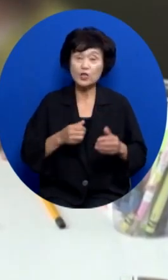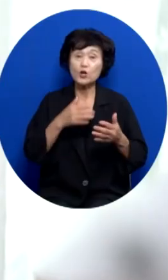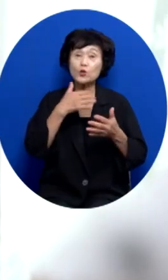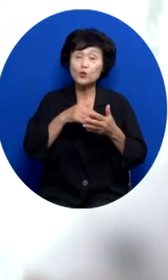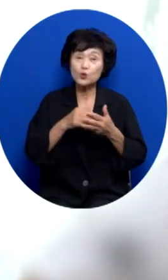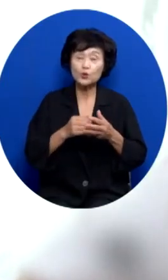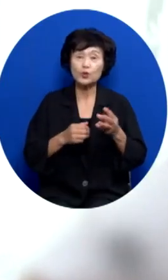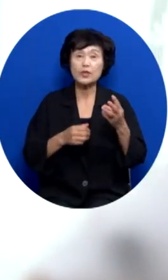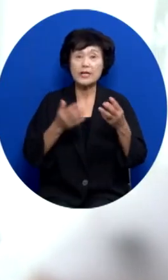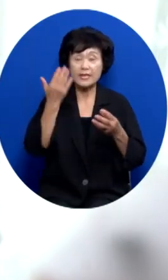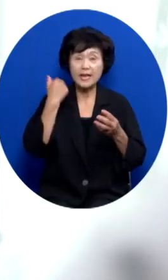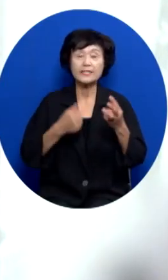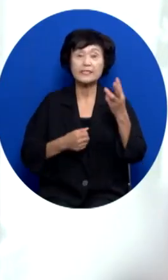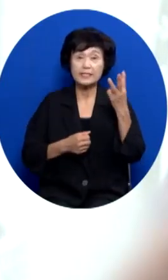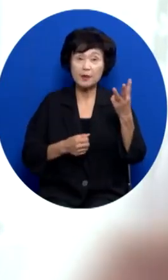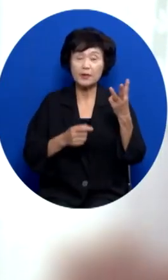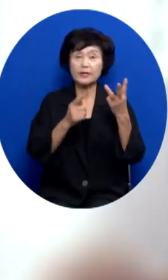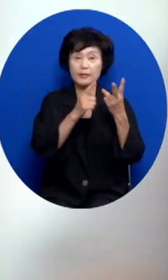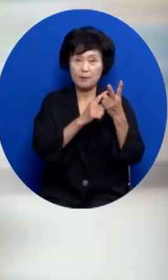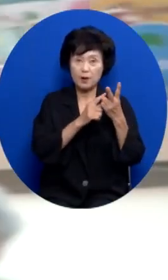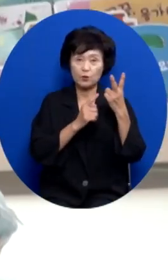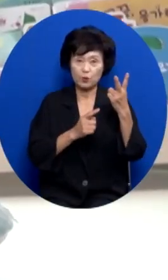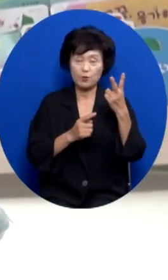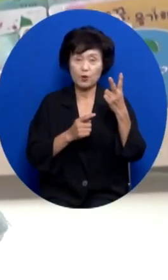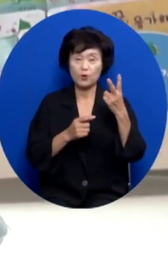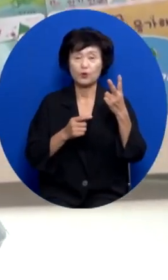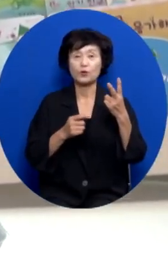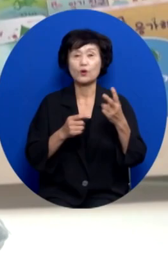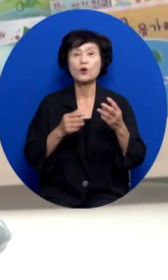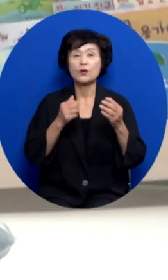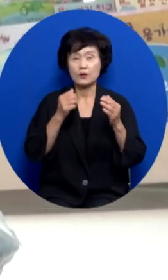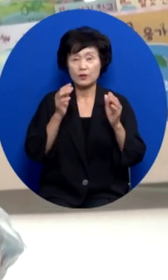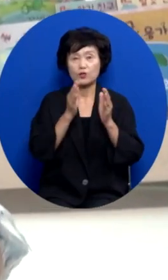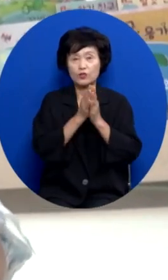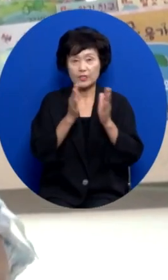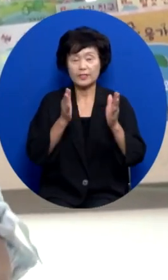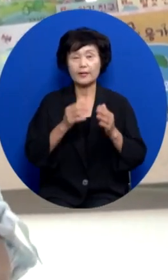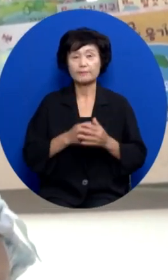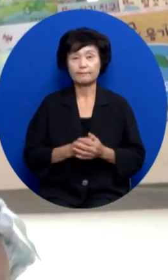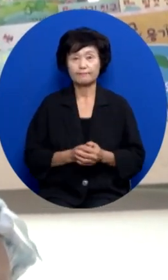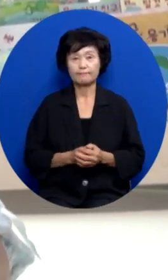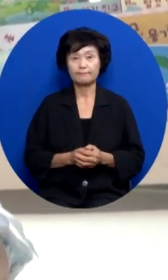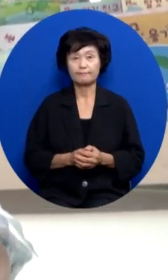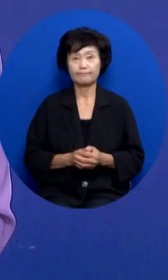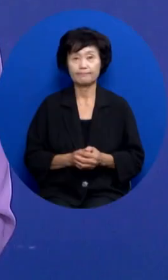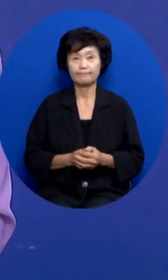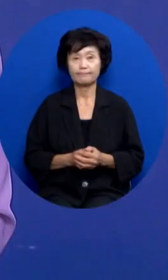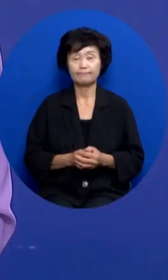3명에서 2명으로 낮추기로 했습니다. CTS 뉴스 김인혜입니다.